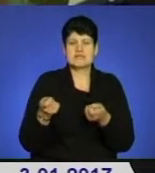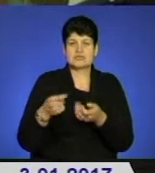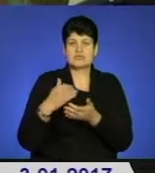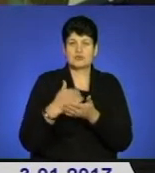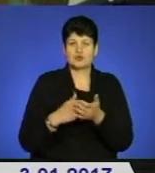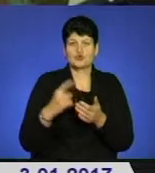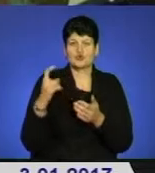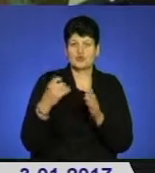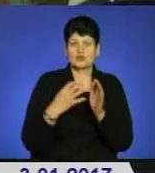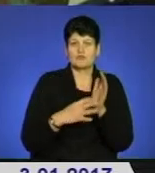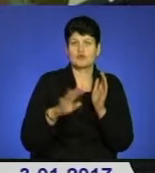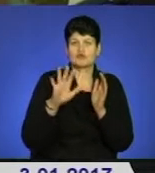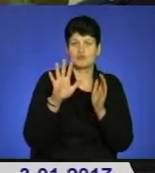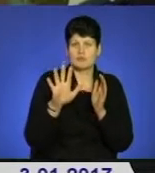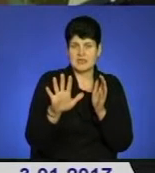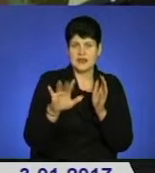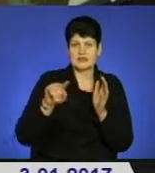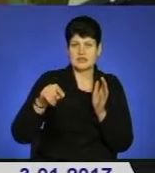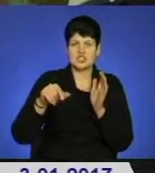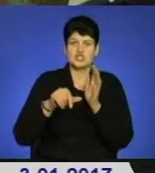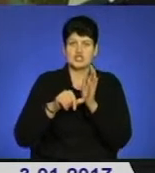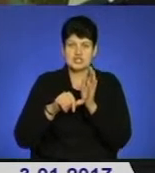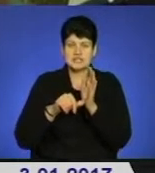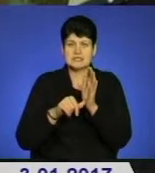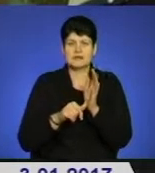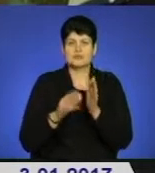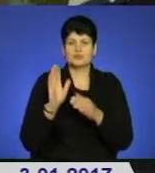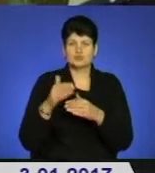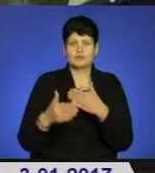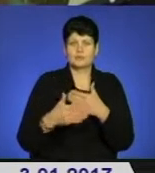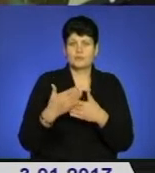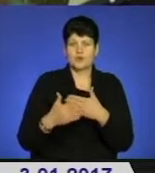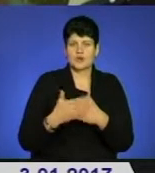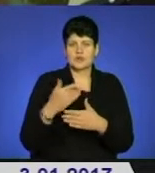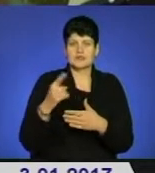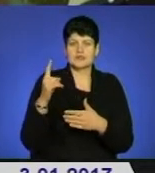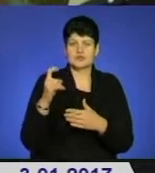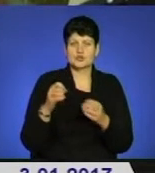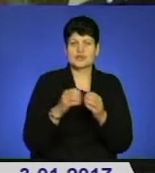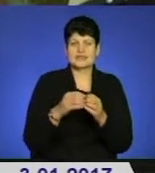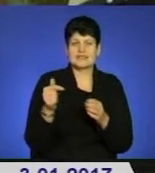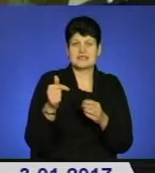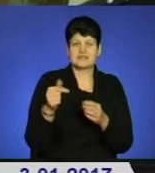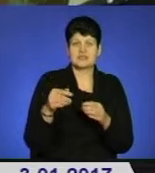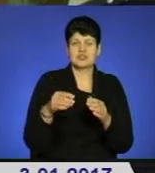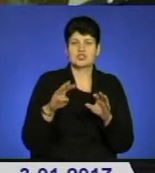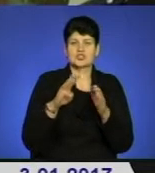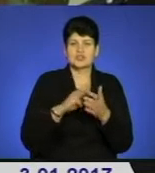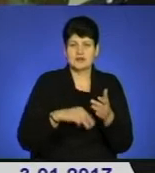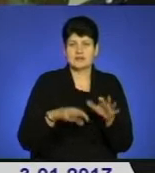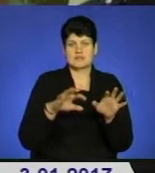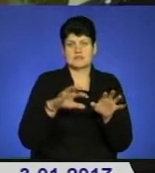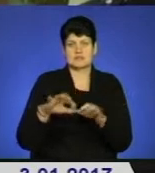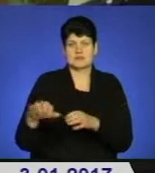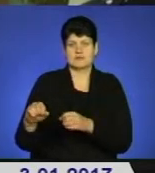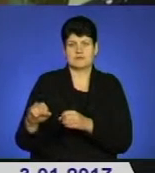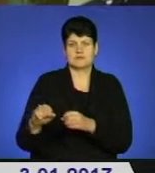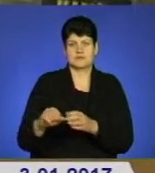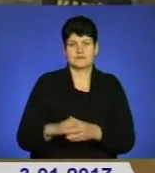статті 195 значком 6, загрожує міра покарання від 110 гривень штрафу з конфіскацією предметів скоєння